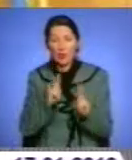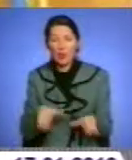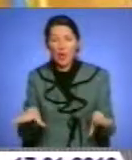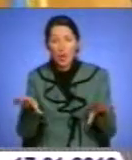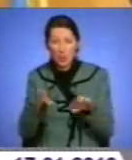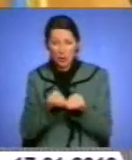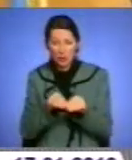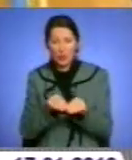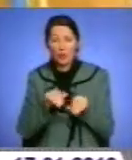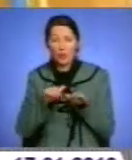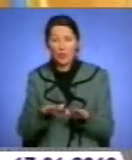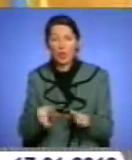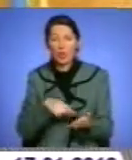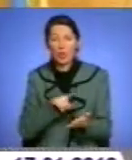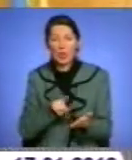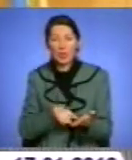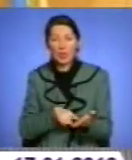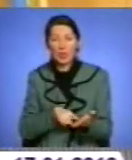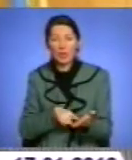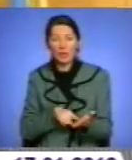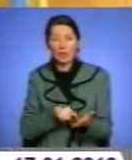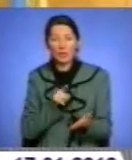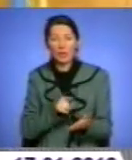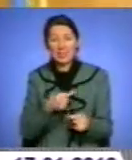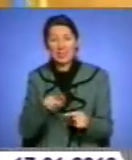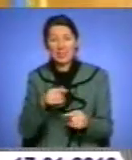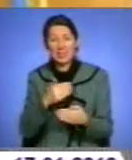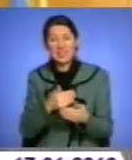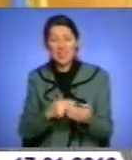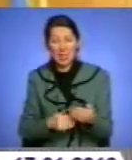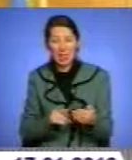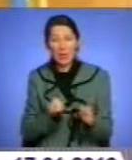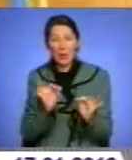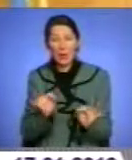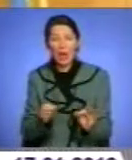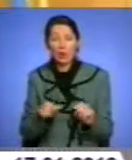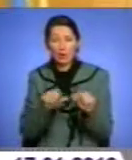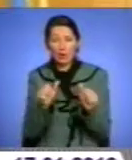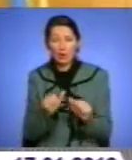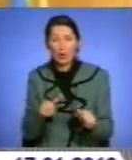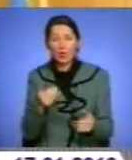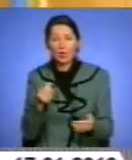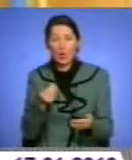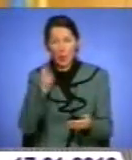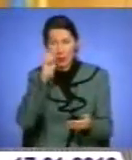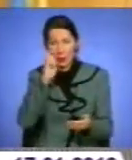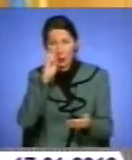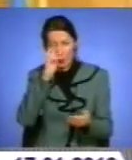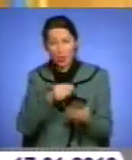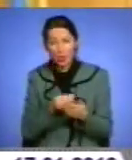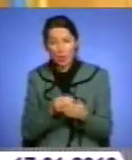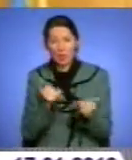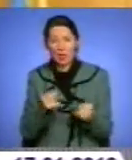спільно і вирішують питання тих чи інших статей, чи правильно сформований бюджет. Зараз ми пішли таким шляхом